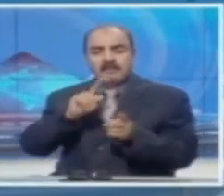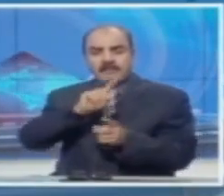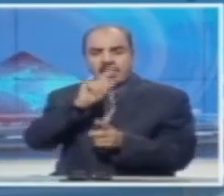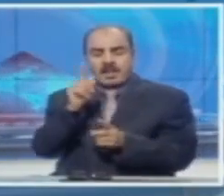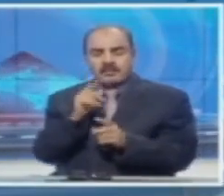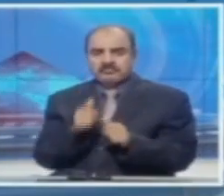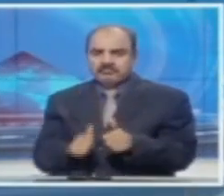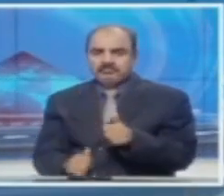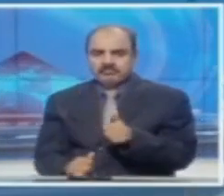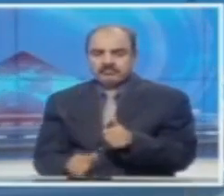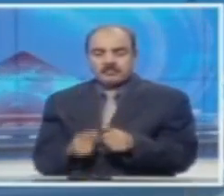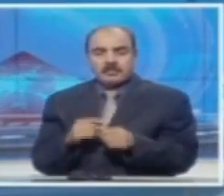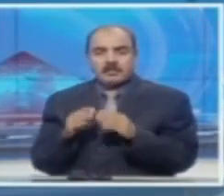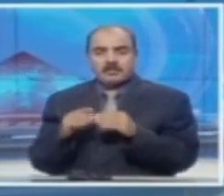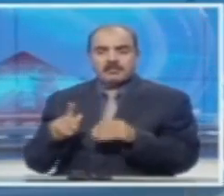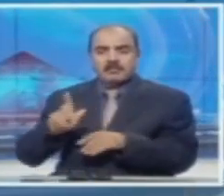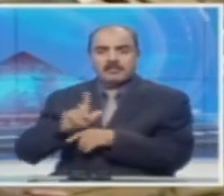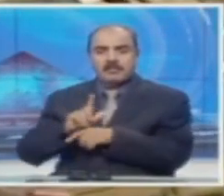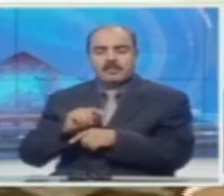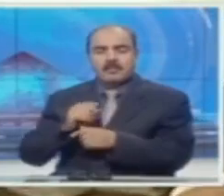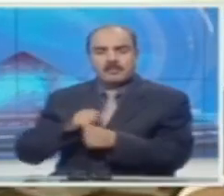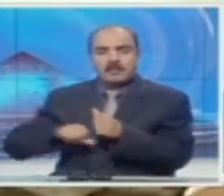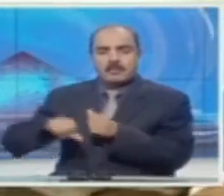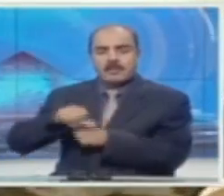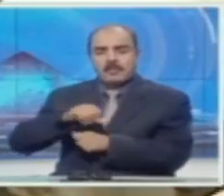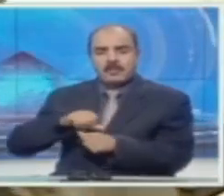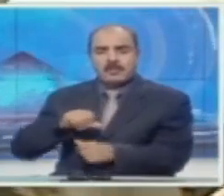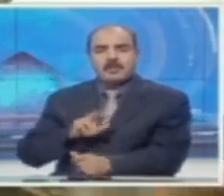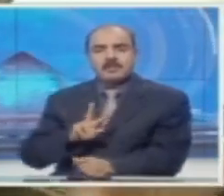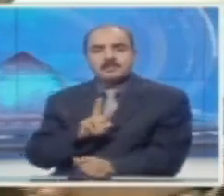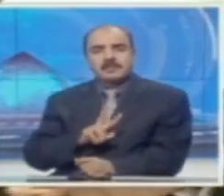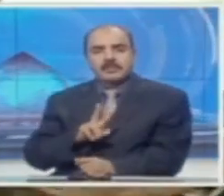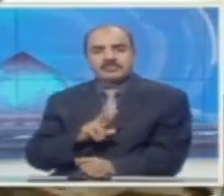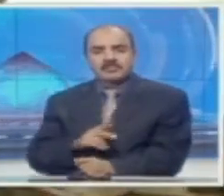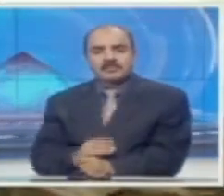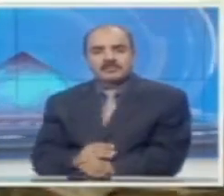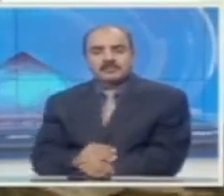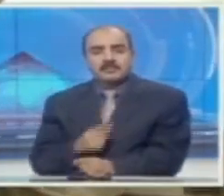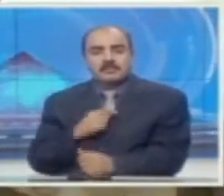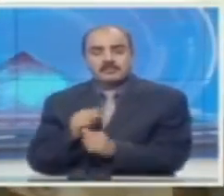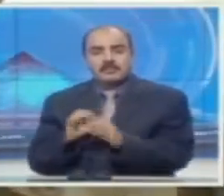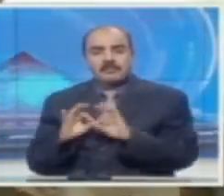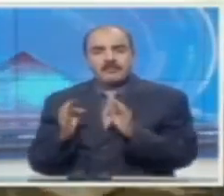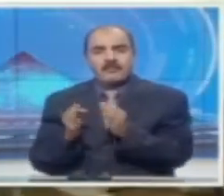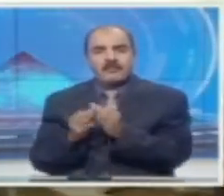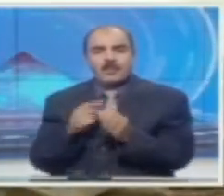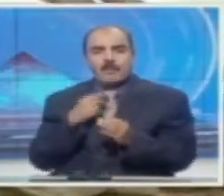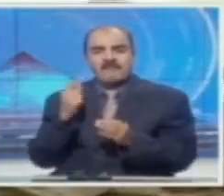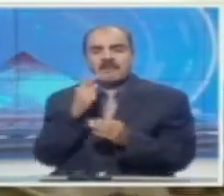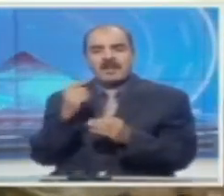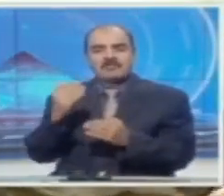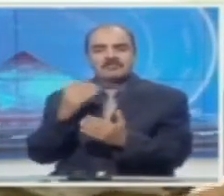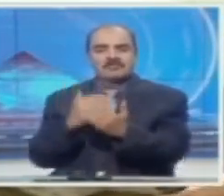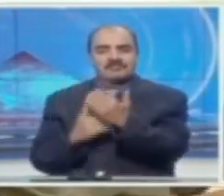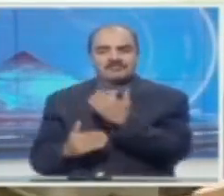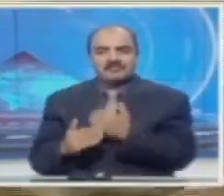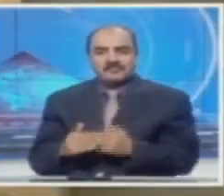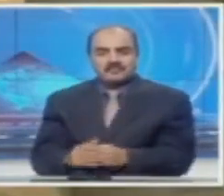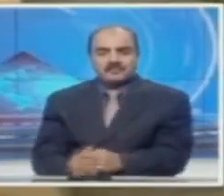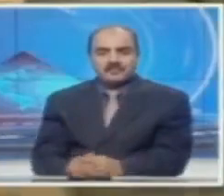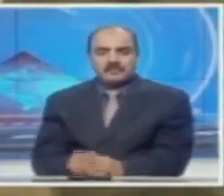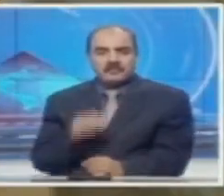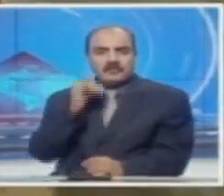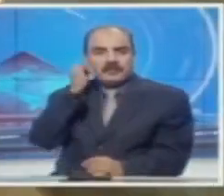المناخ، وذلك خلال لقائه والرئيس المعين للدورة 27 لمؤتمر أطراف اتفاقية الأمم المتحدة